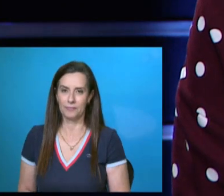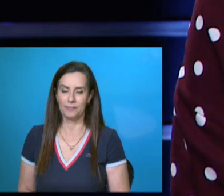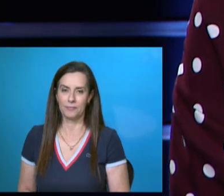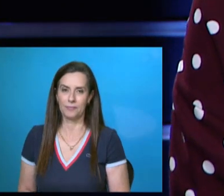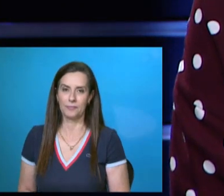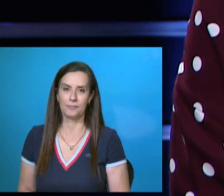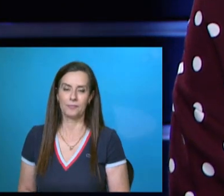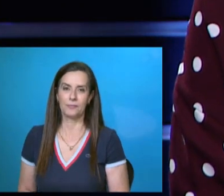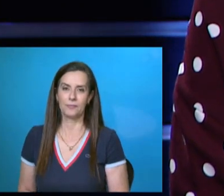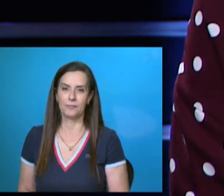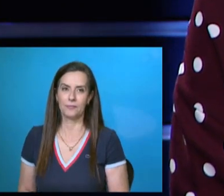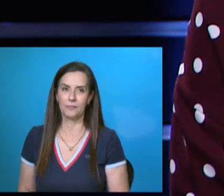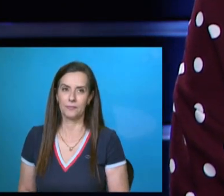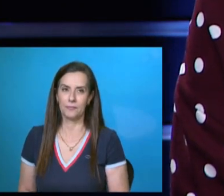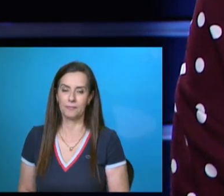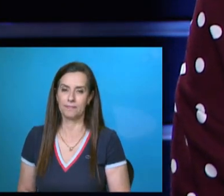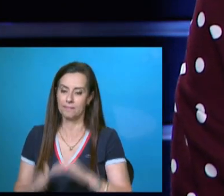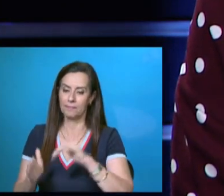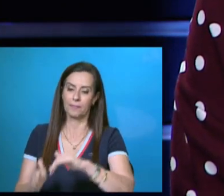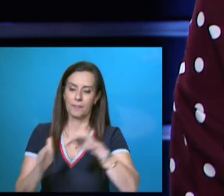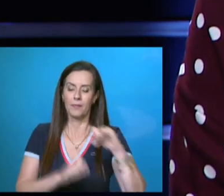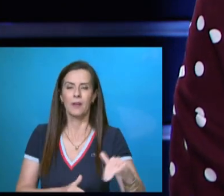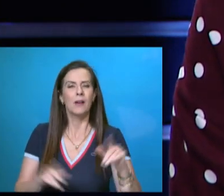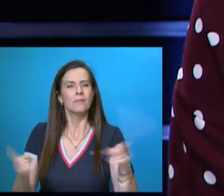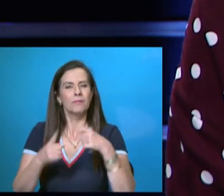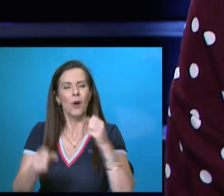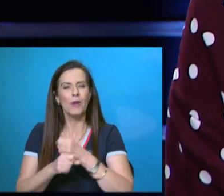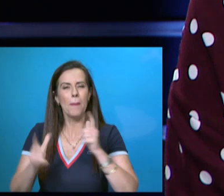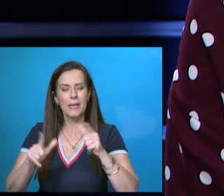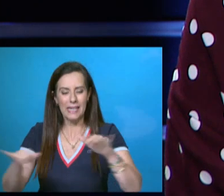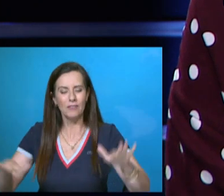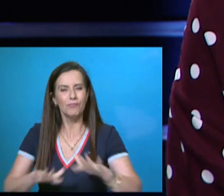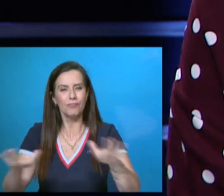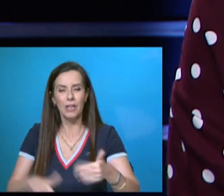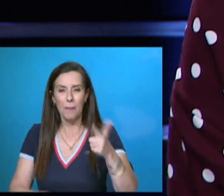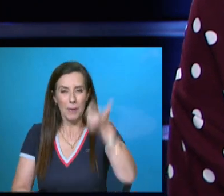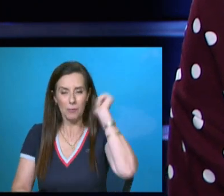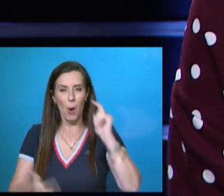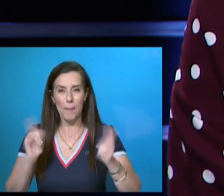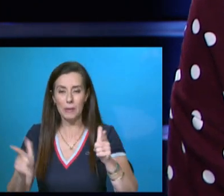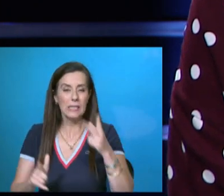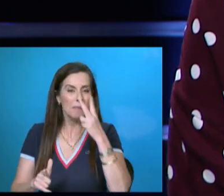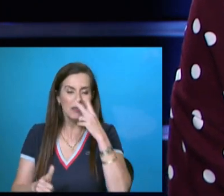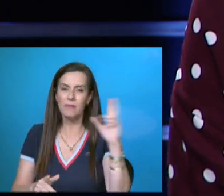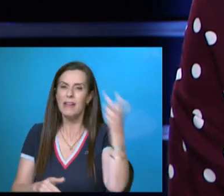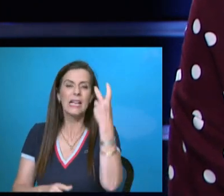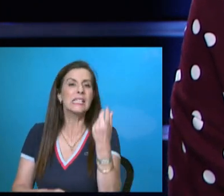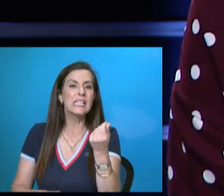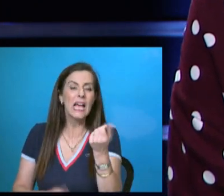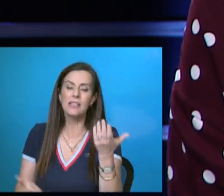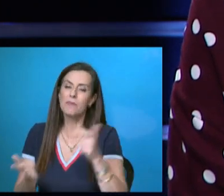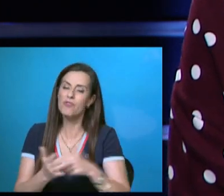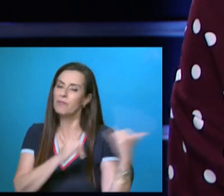Thank you. Oh, sorry. I would invite him right now. Go. The White House. משפחתו של רונן דהן, התקליטן, די-ג'יי, שנרצח אתמול במקסיקו, מנסה לגייס כספים כדי להביאו